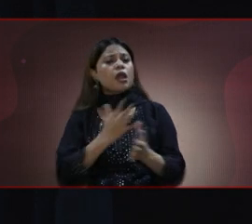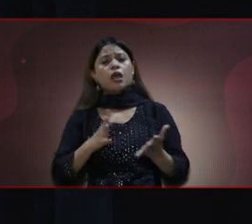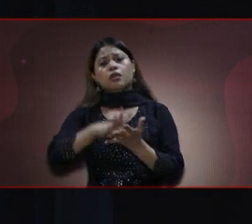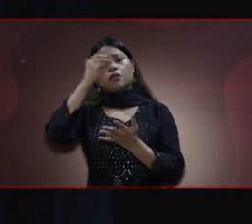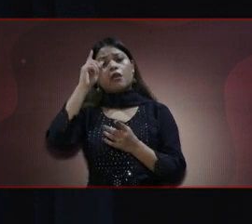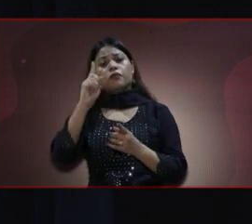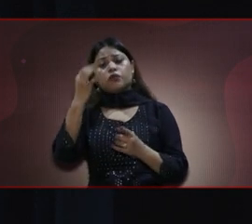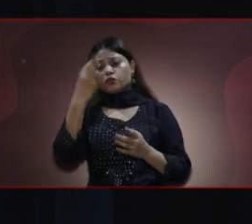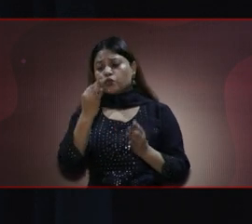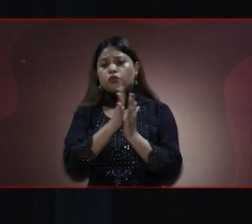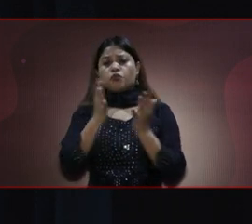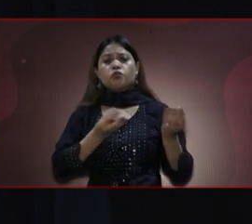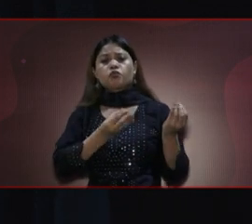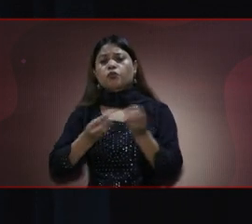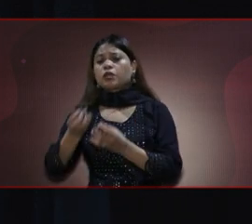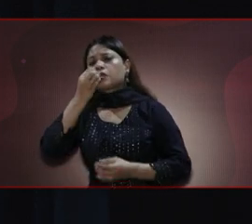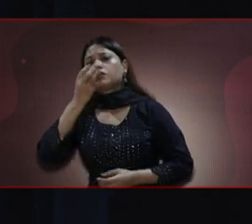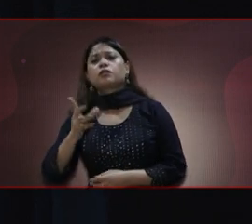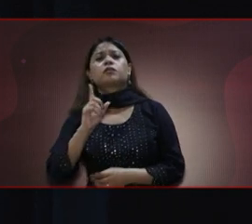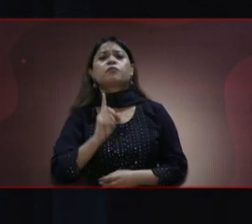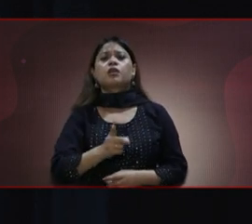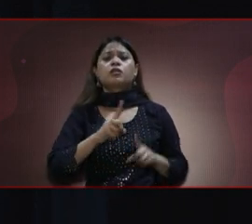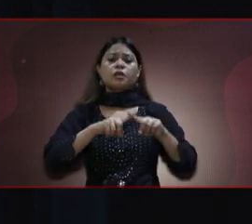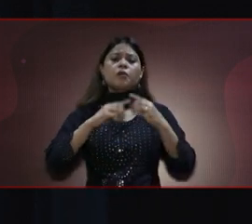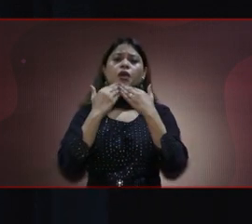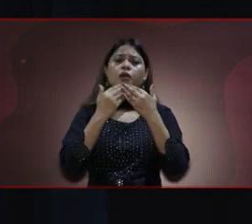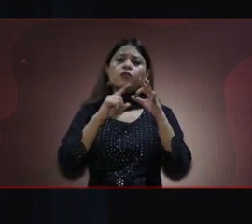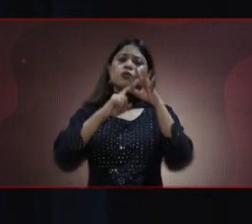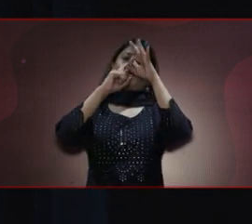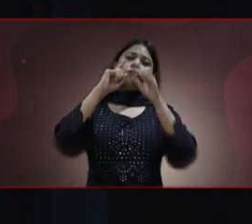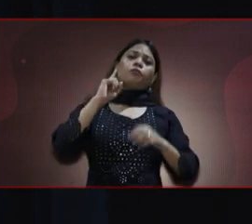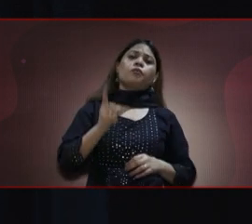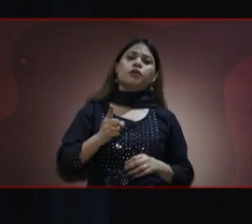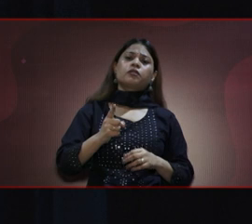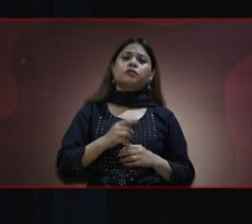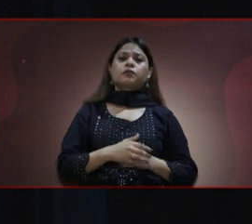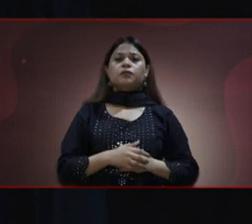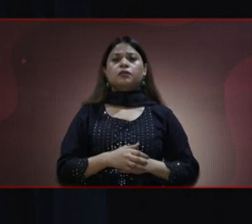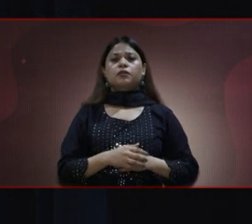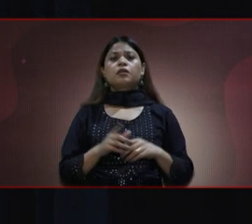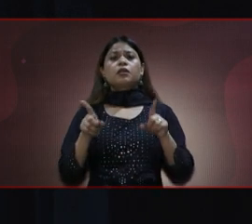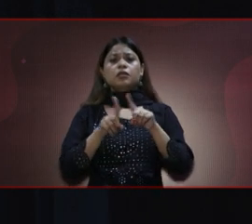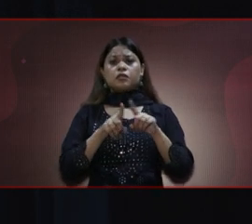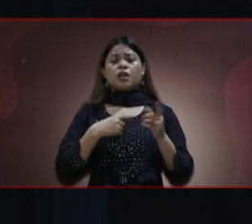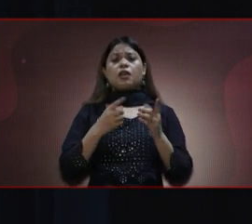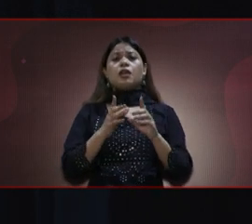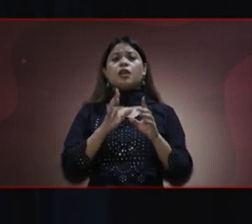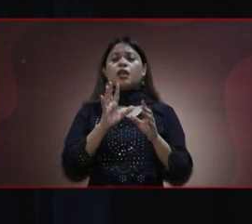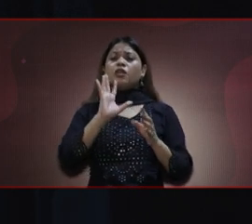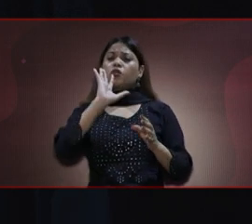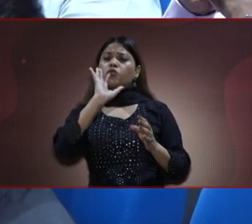सुविधा से मिले, सस्ता मिले, गुणात्मक किताब मिले, अच्छे क्वालिटी की किताब मिले, ये एक बड़ा पवित्र